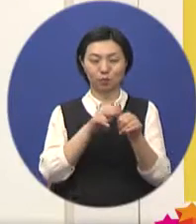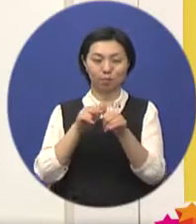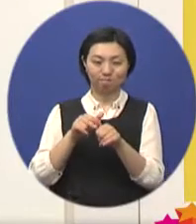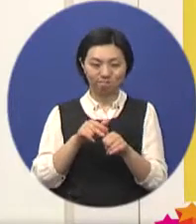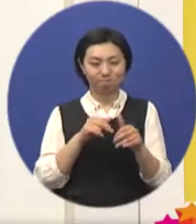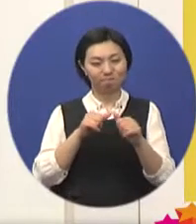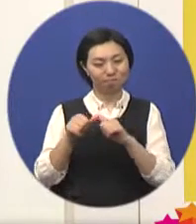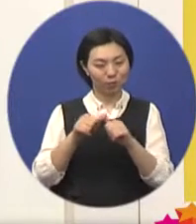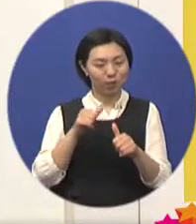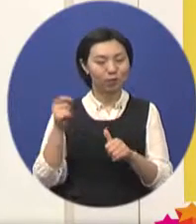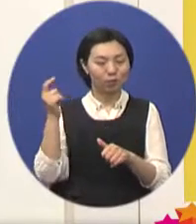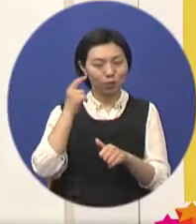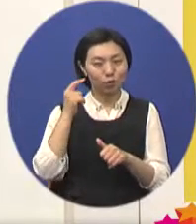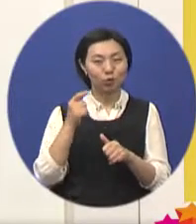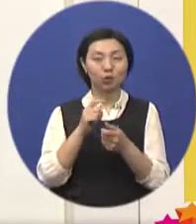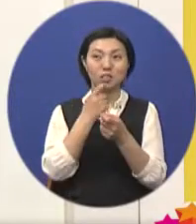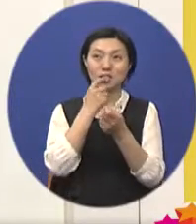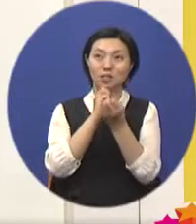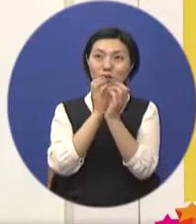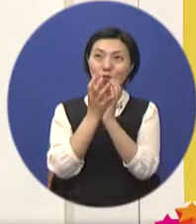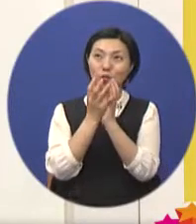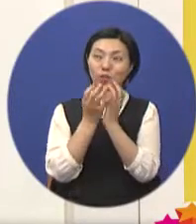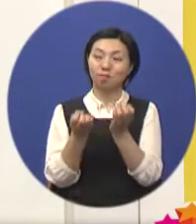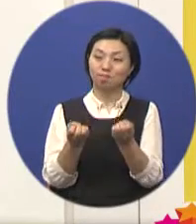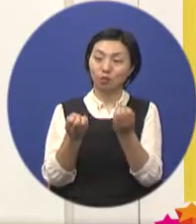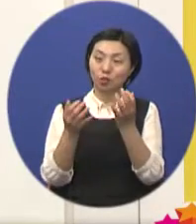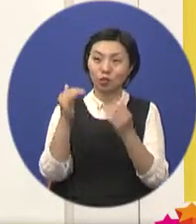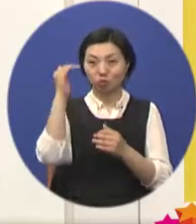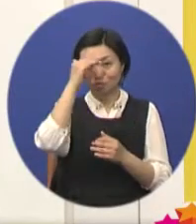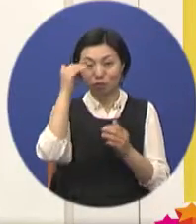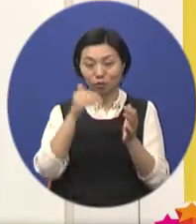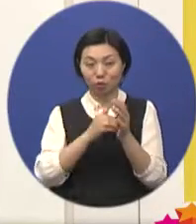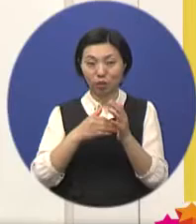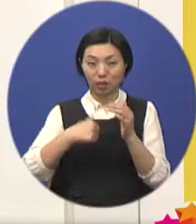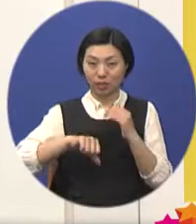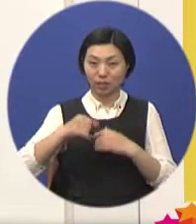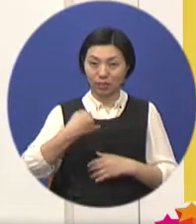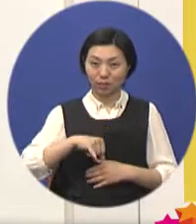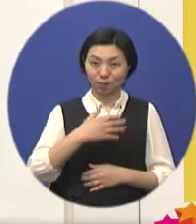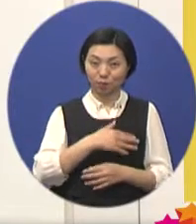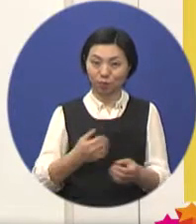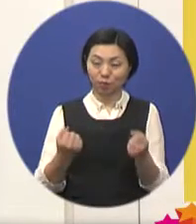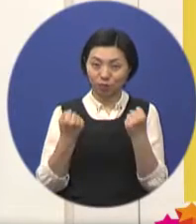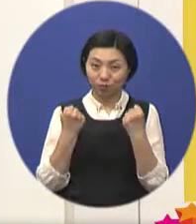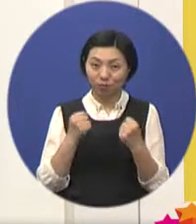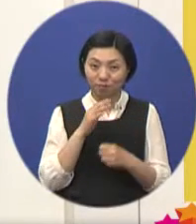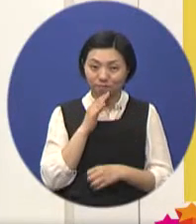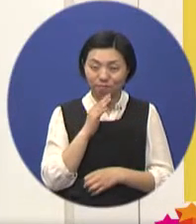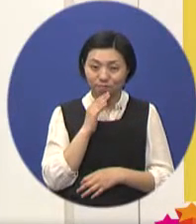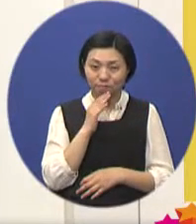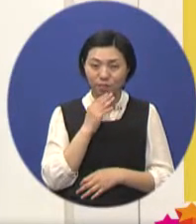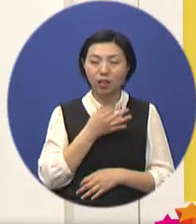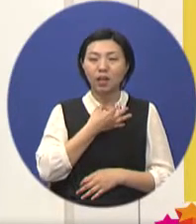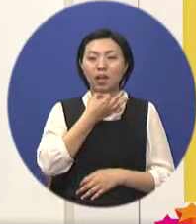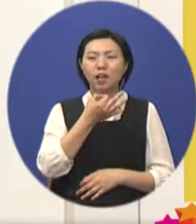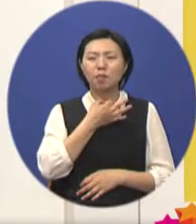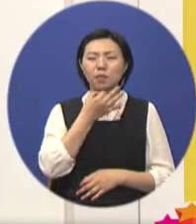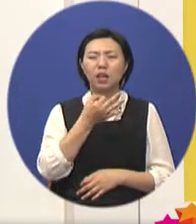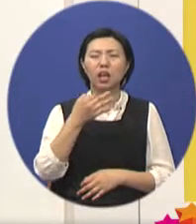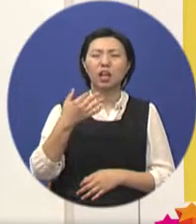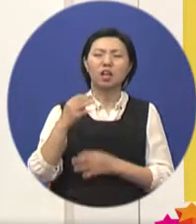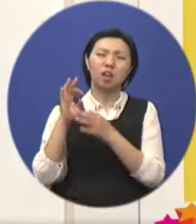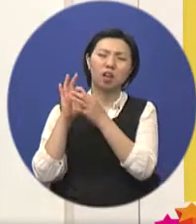갔다 오시고 네. 우리 미란 씨 그 아이들은 지금 건강하죠? 네, 지금 아직까지 근데 감기가 안 떨어져서